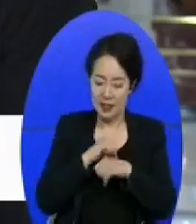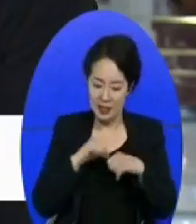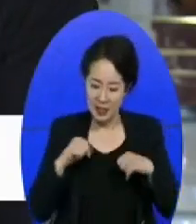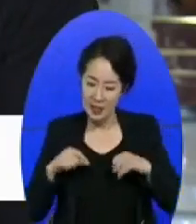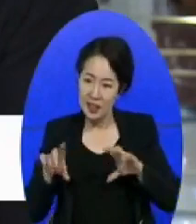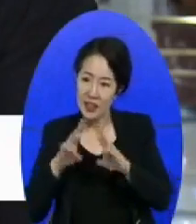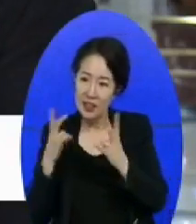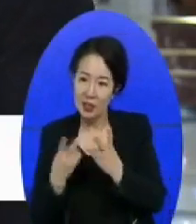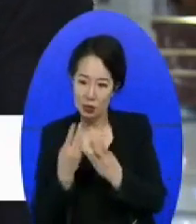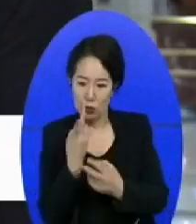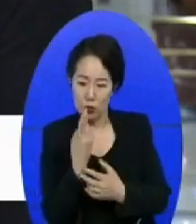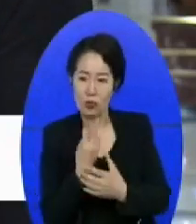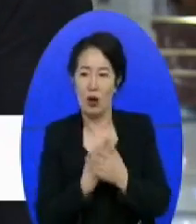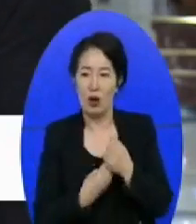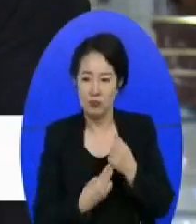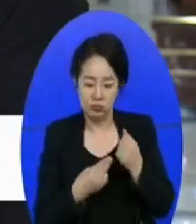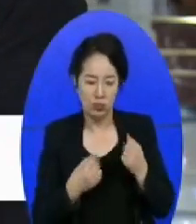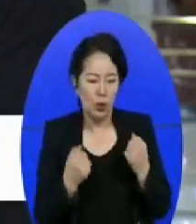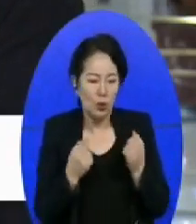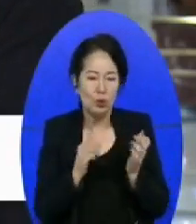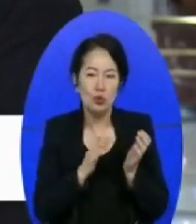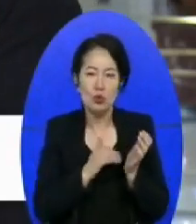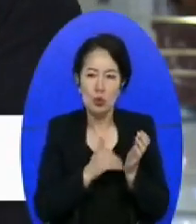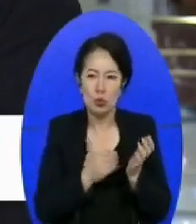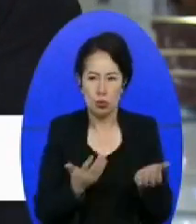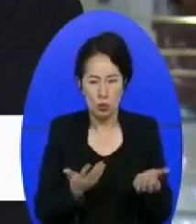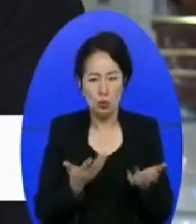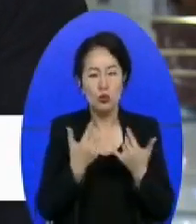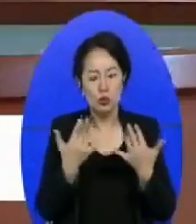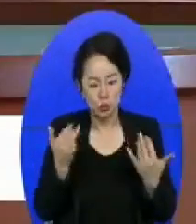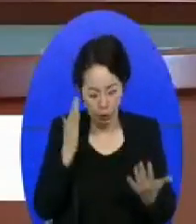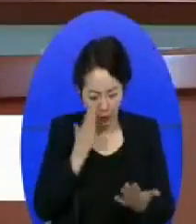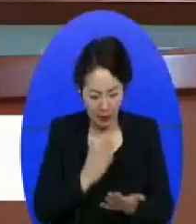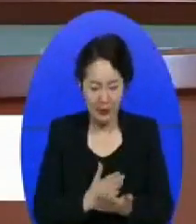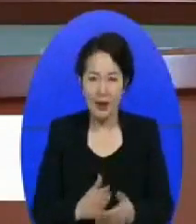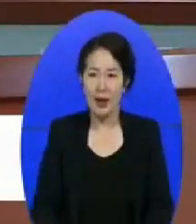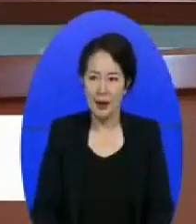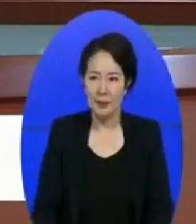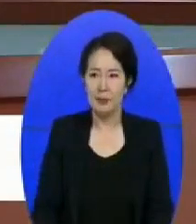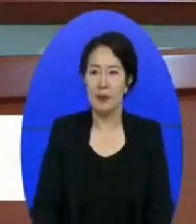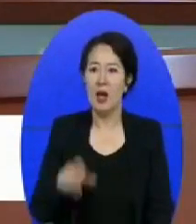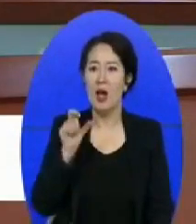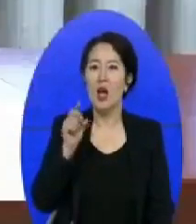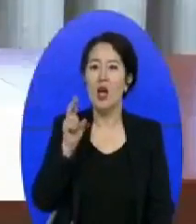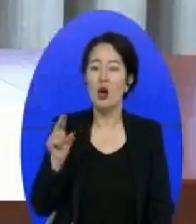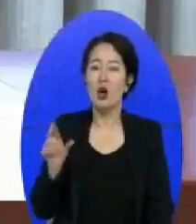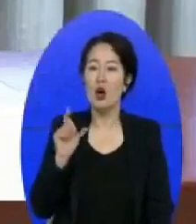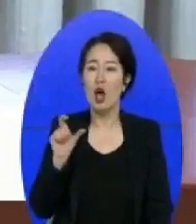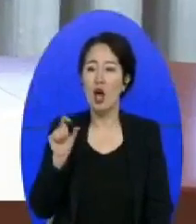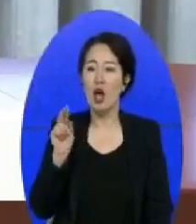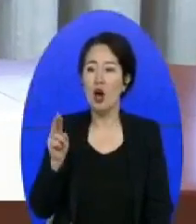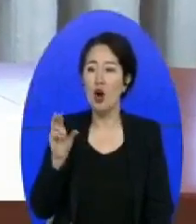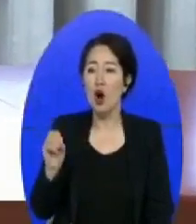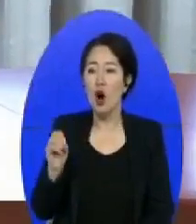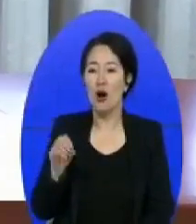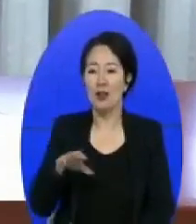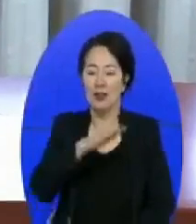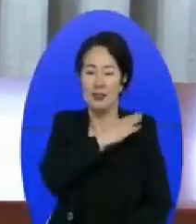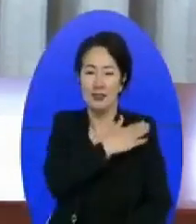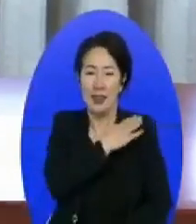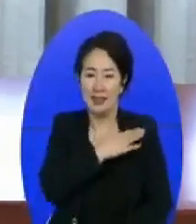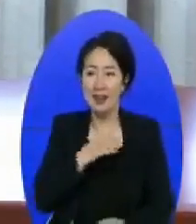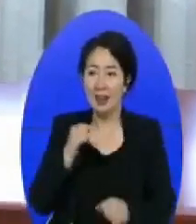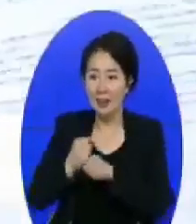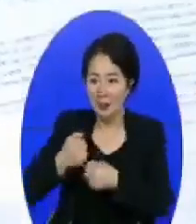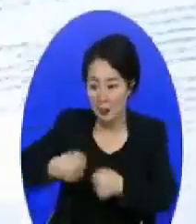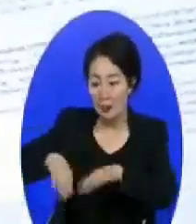иргэний нийгэм 2 хамтраад бас хүч дутах юм бол өмгөхсөх юм бол зөндөө байдаг. Экологийн цагдаагийн алба энэ онд шинээр байгуулагдсан алба хаагчид